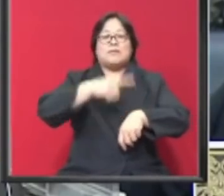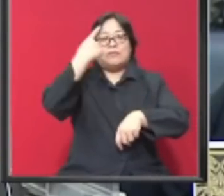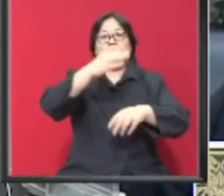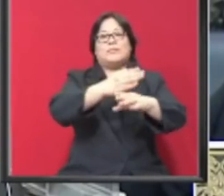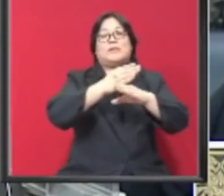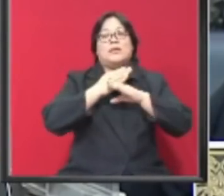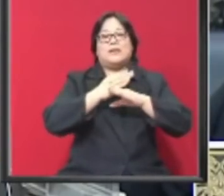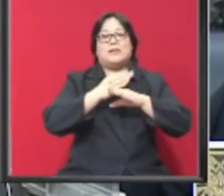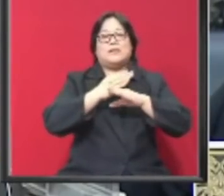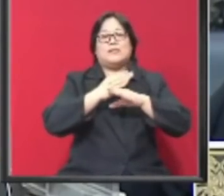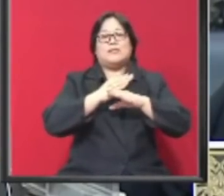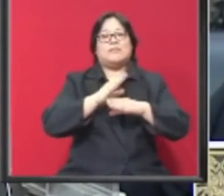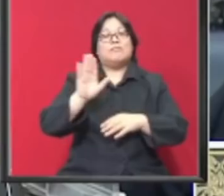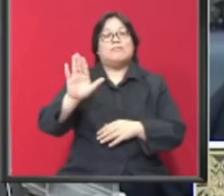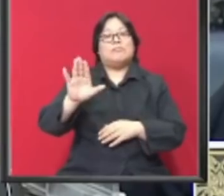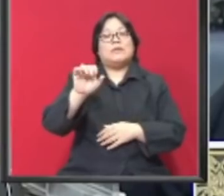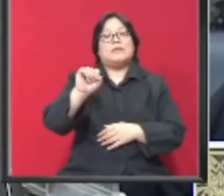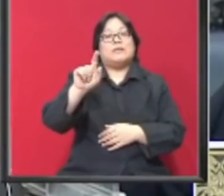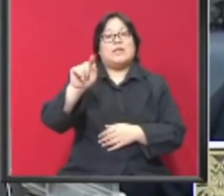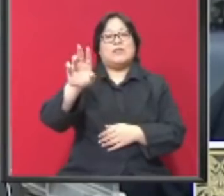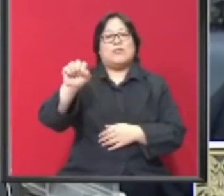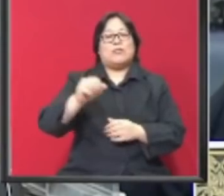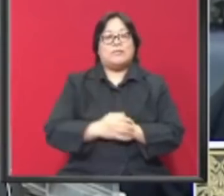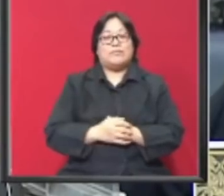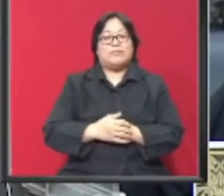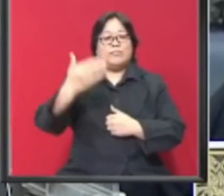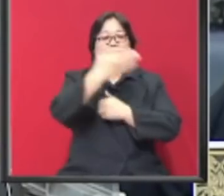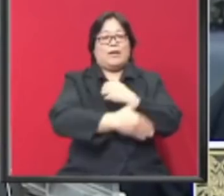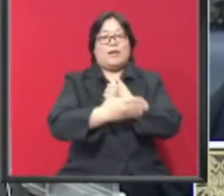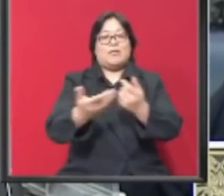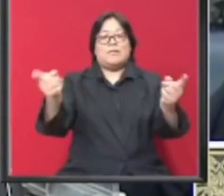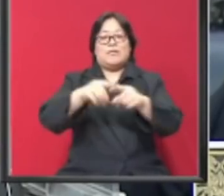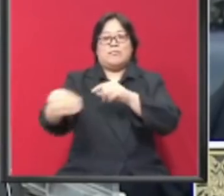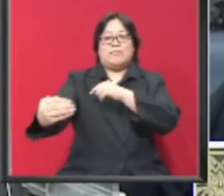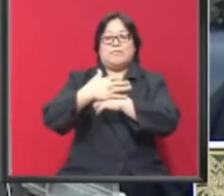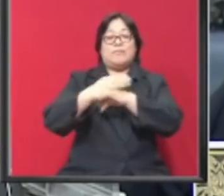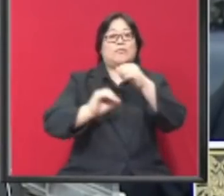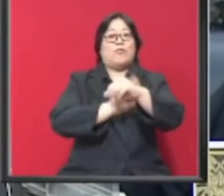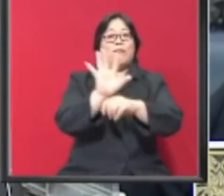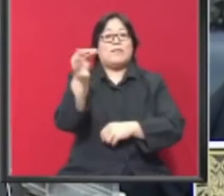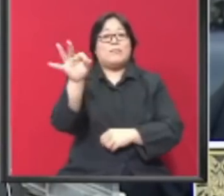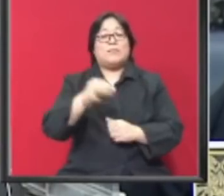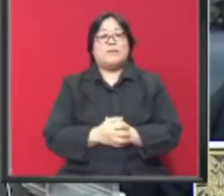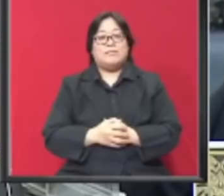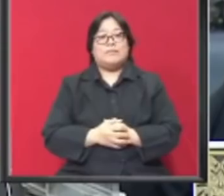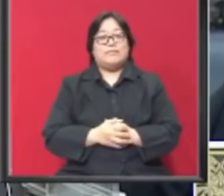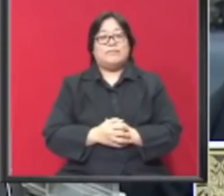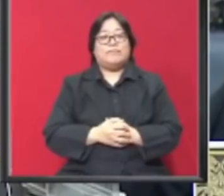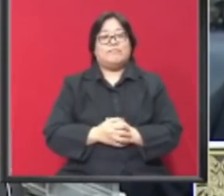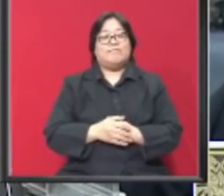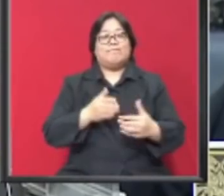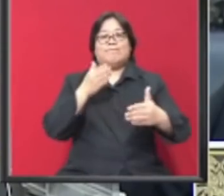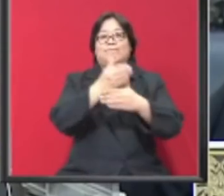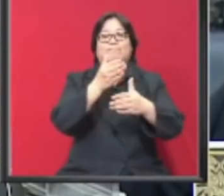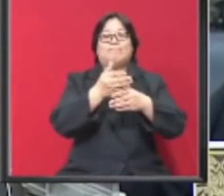pertahankan kedudukannya negara diserang oleh wabah kubisme belas yang mengancam